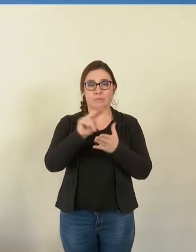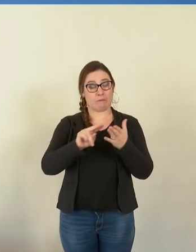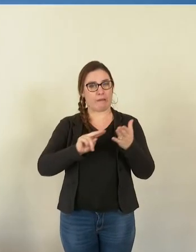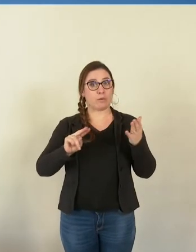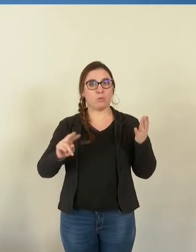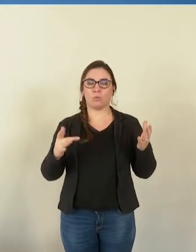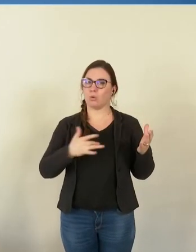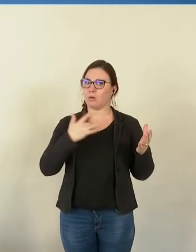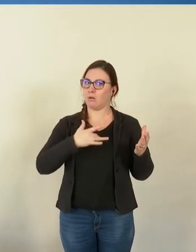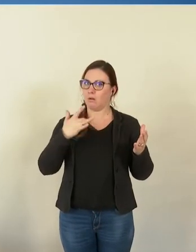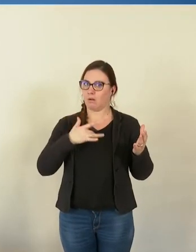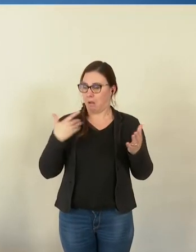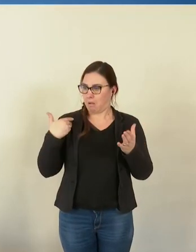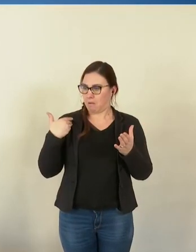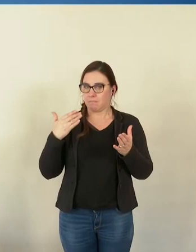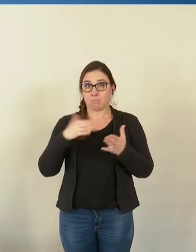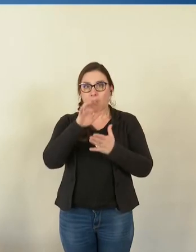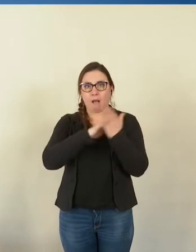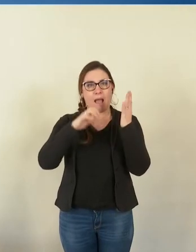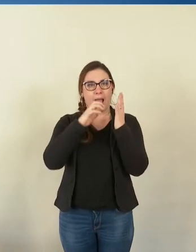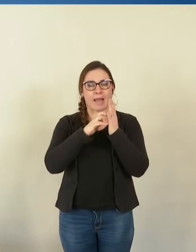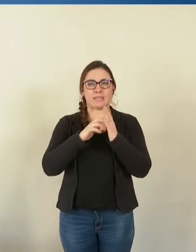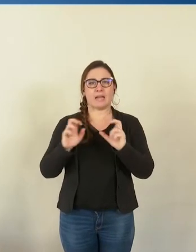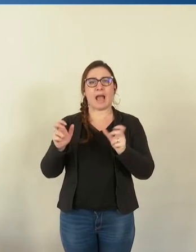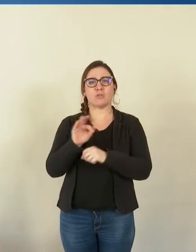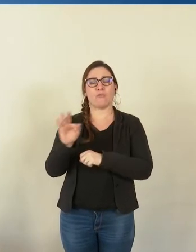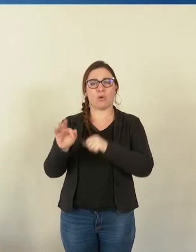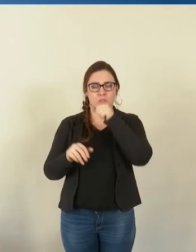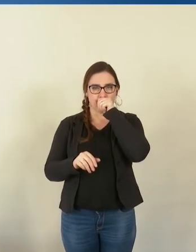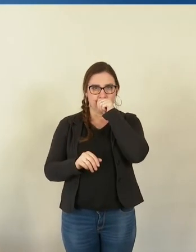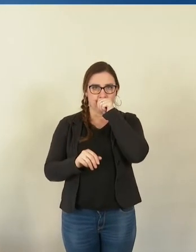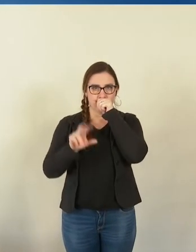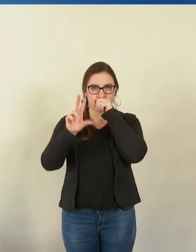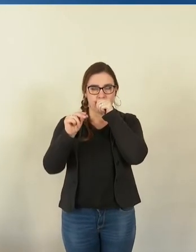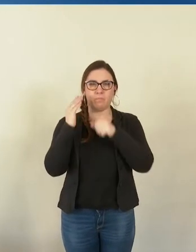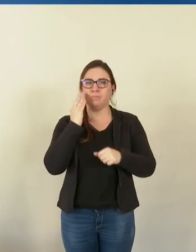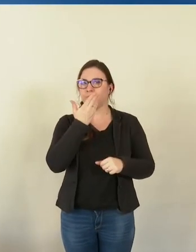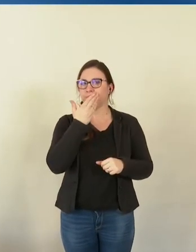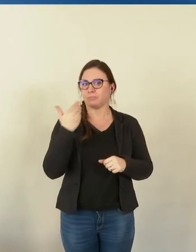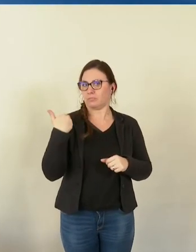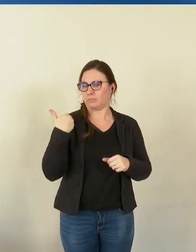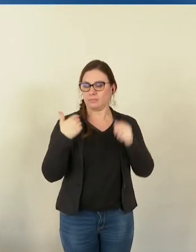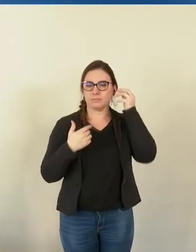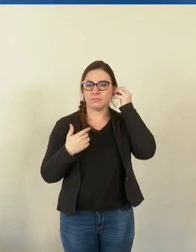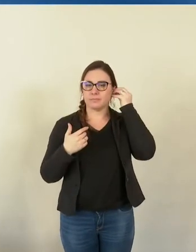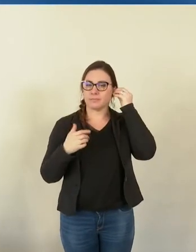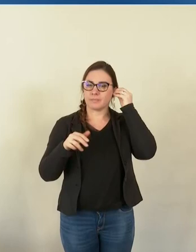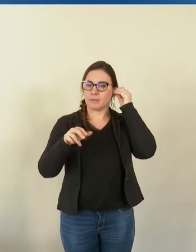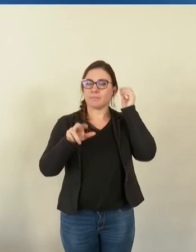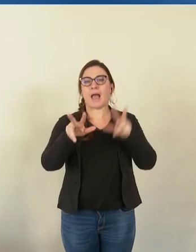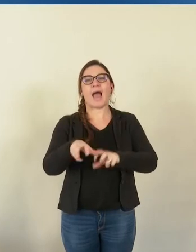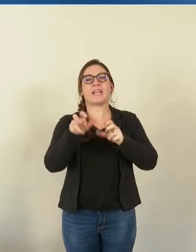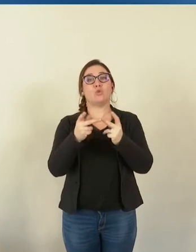intéressante que j'ai eu d'un article de Radio France du 30 janvier dernier sur l'agriculture